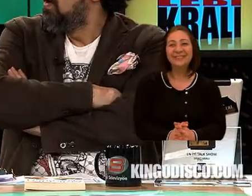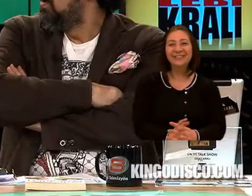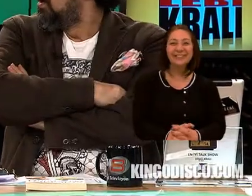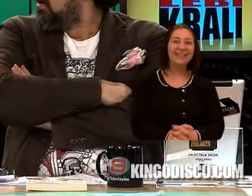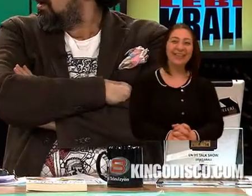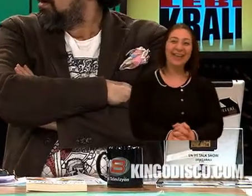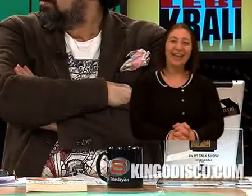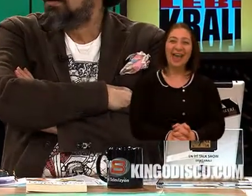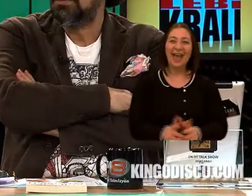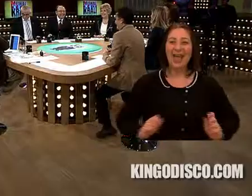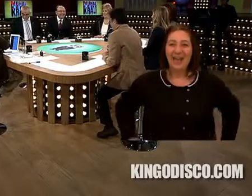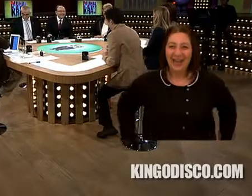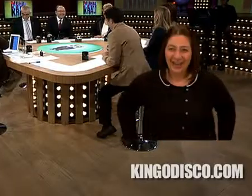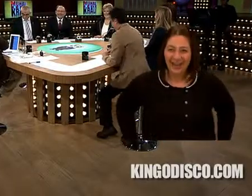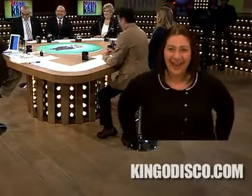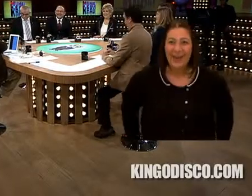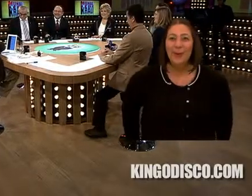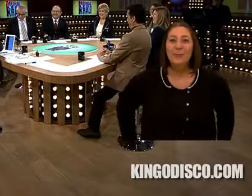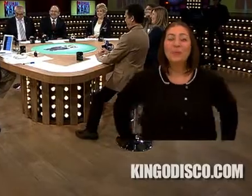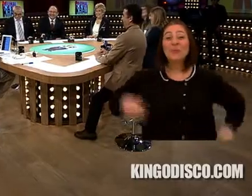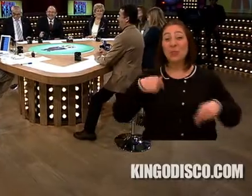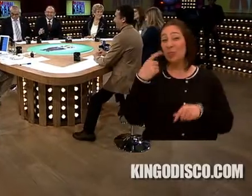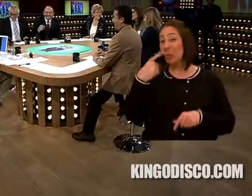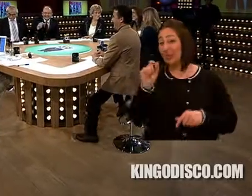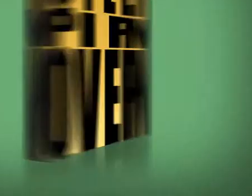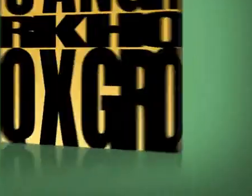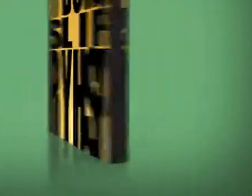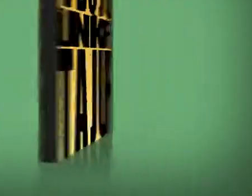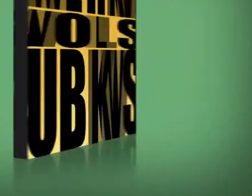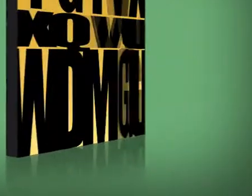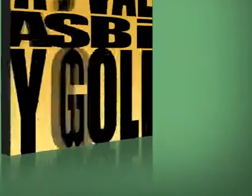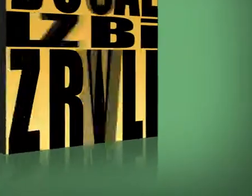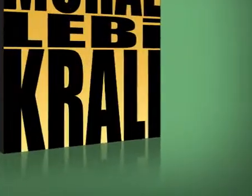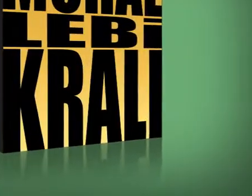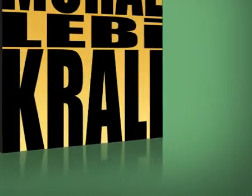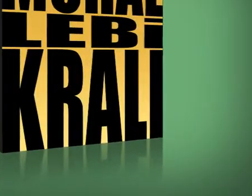Öyle... Ölçü. 90. 90.